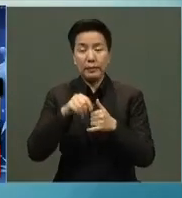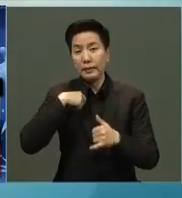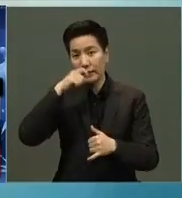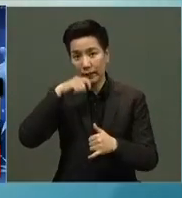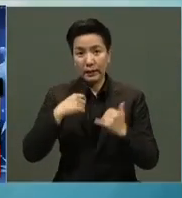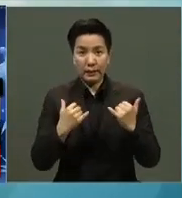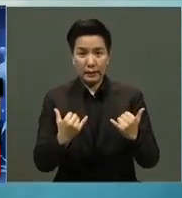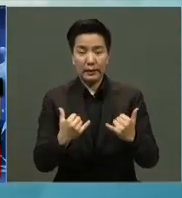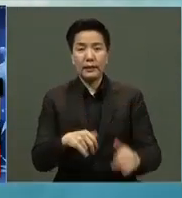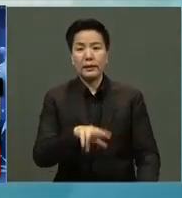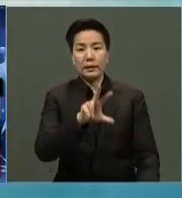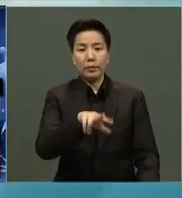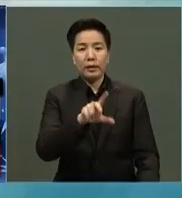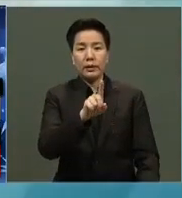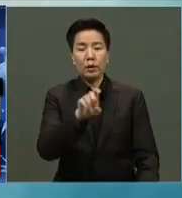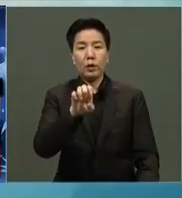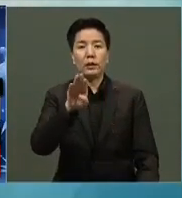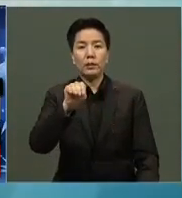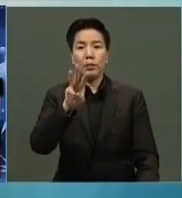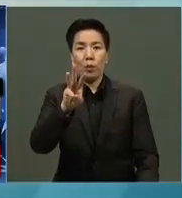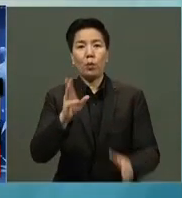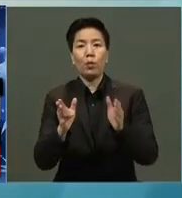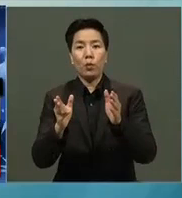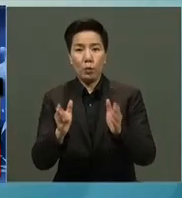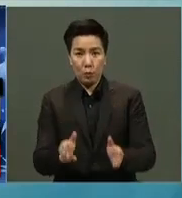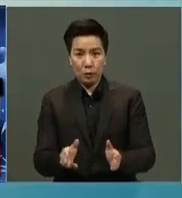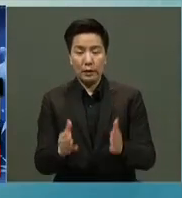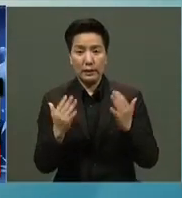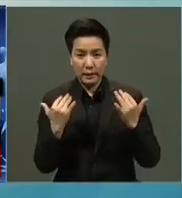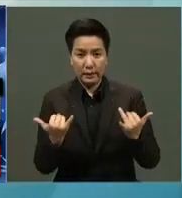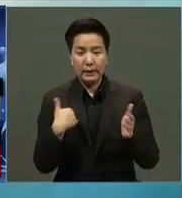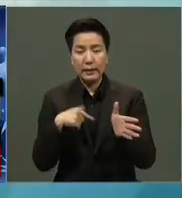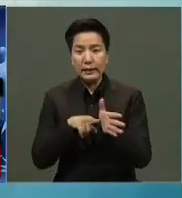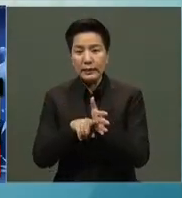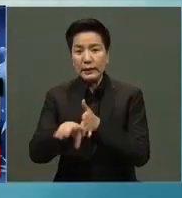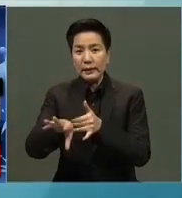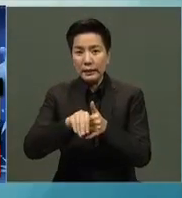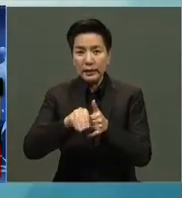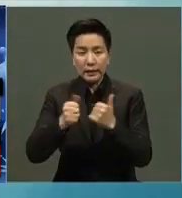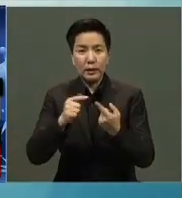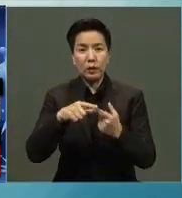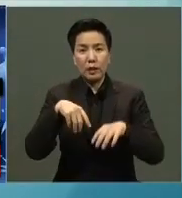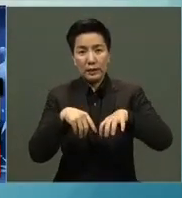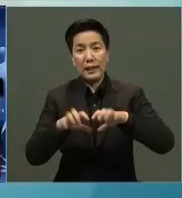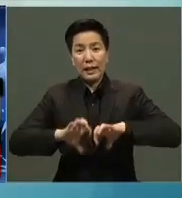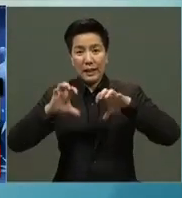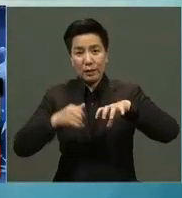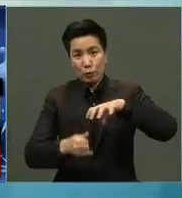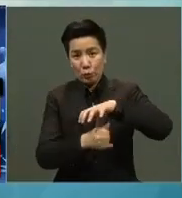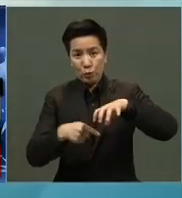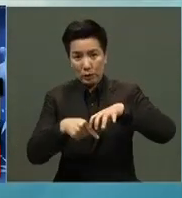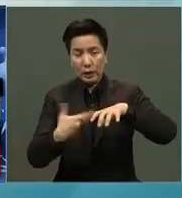ไปอยู่ที่3000 146รายแล้วก็ทำให้ตัวเลขที่ที่สถานที่กับการที่เราจัดให้